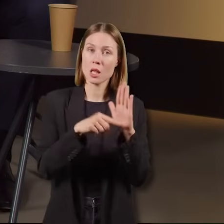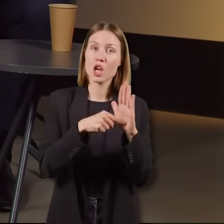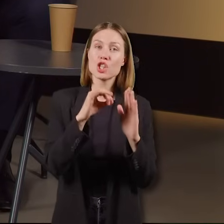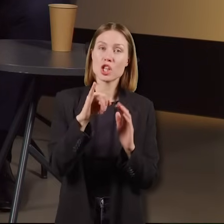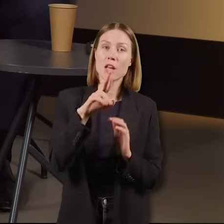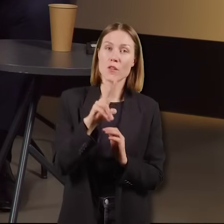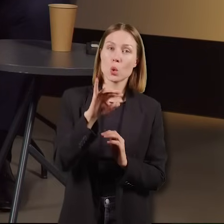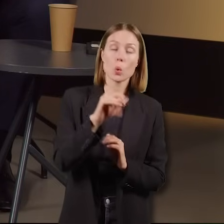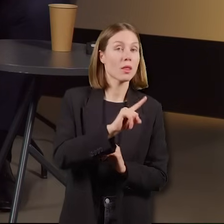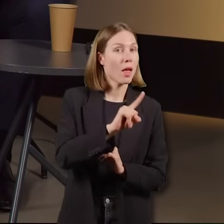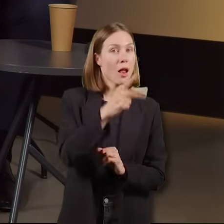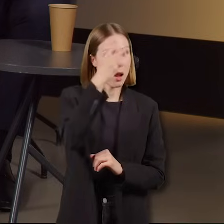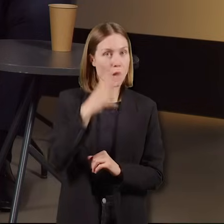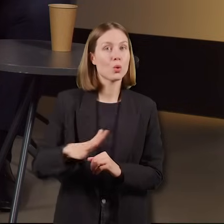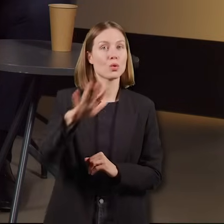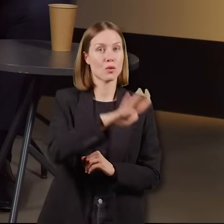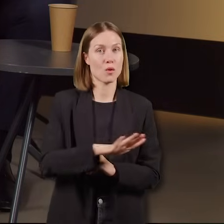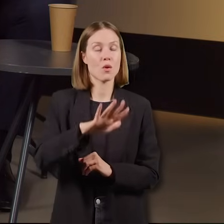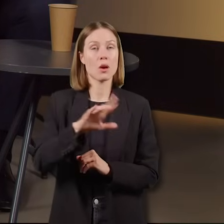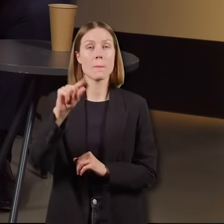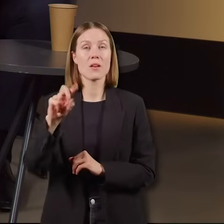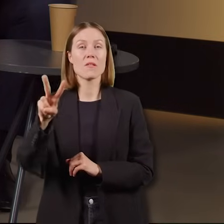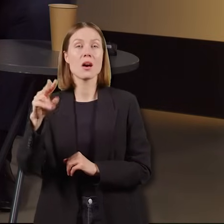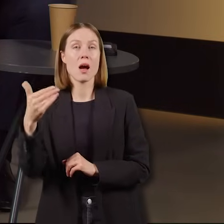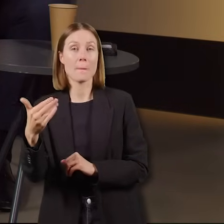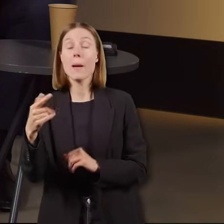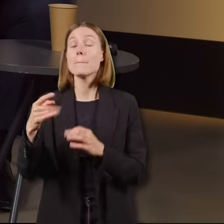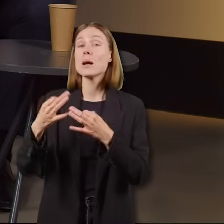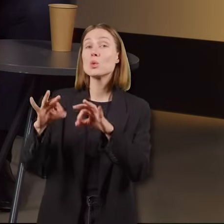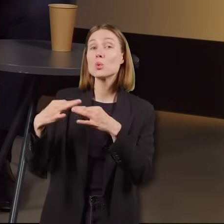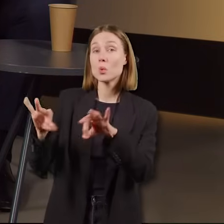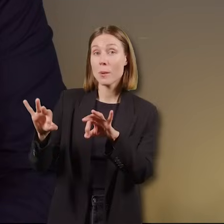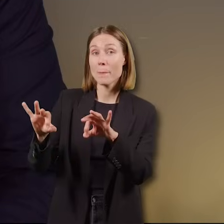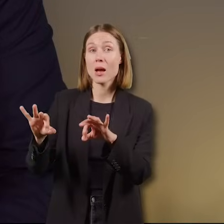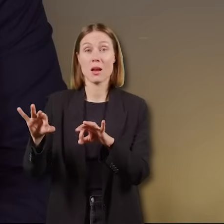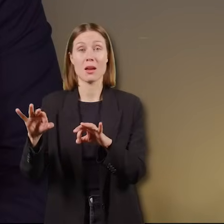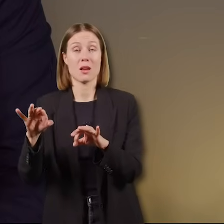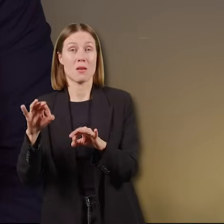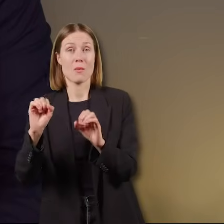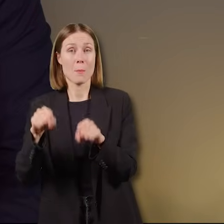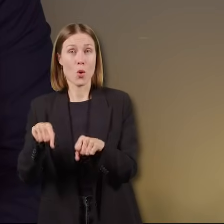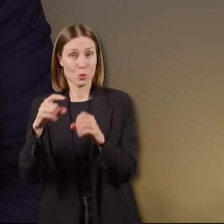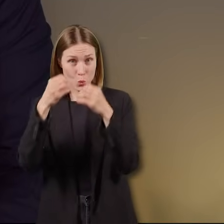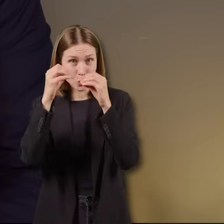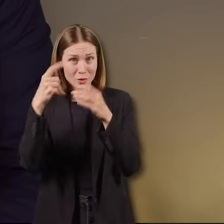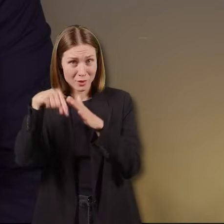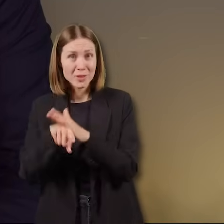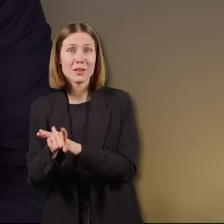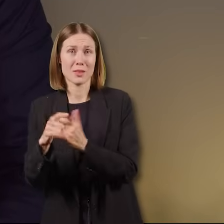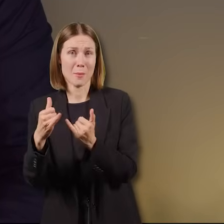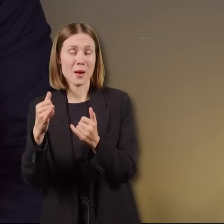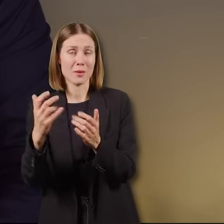Širvintų, o visai Lietuvai. PVM arba maisto produktų pasiūlymai yra... 9 pasiūlymai galite paguglinti ir dabar... Ai,